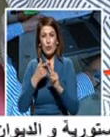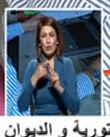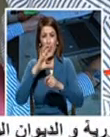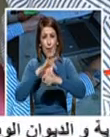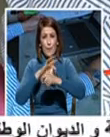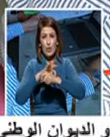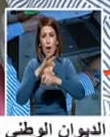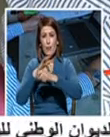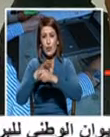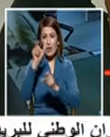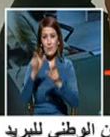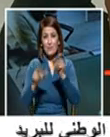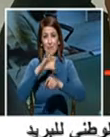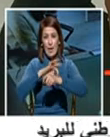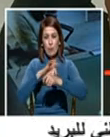تعدي واللي